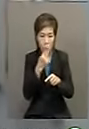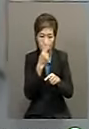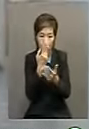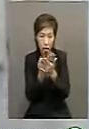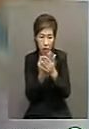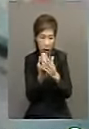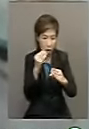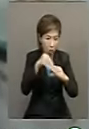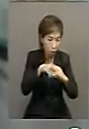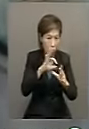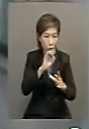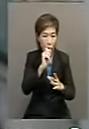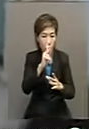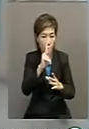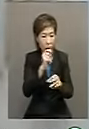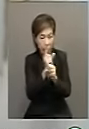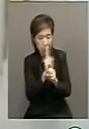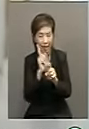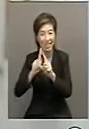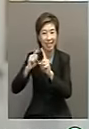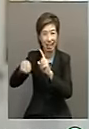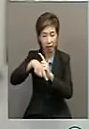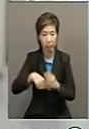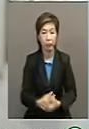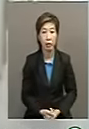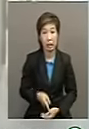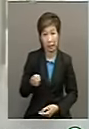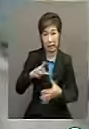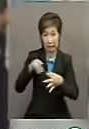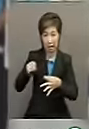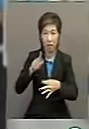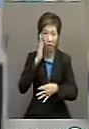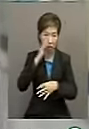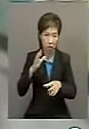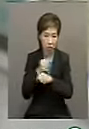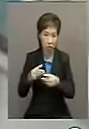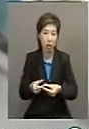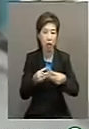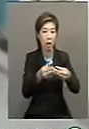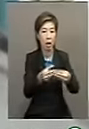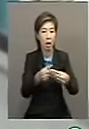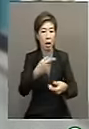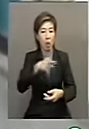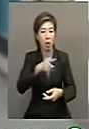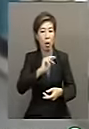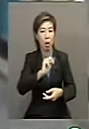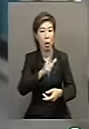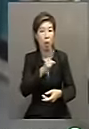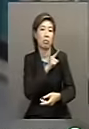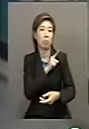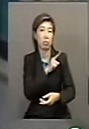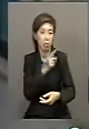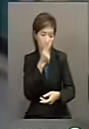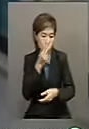การเงินด้วยจากคดีนี้นะฮะก็จะต้องส่งให้กับสำนักงานป้องกันและปราบปรามการฟอกเงินหรือว่าปปง.